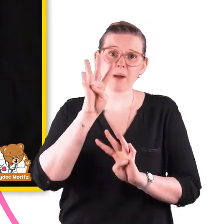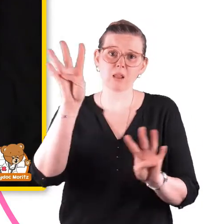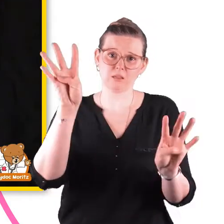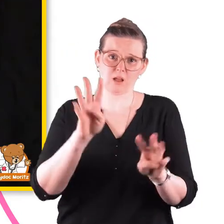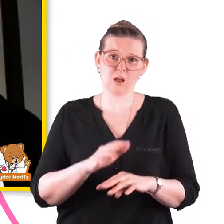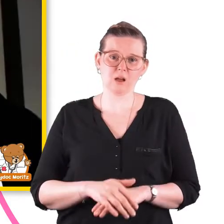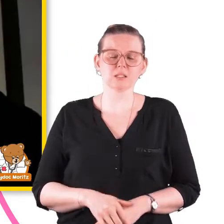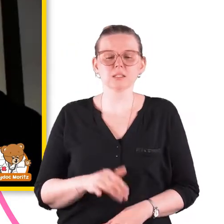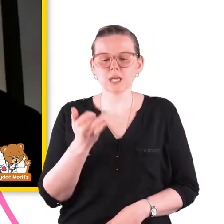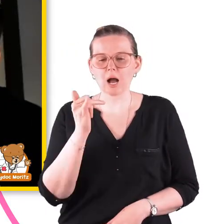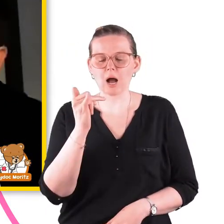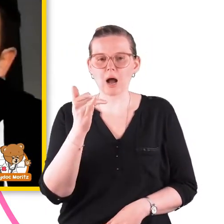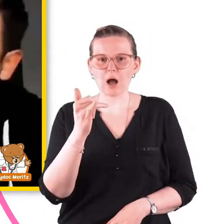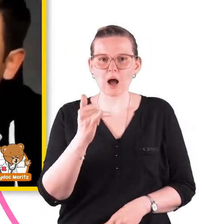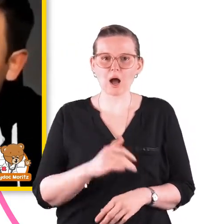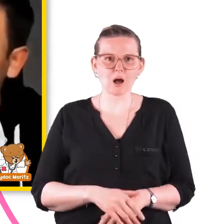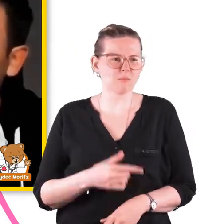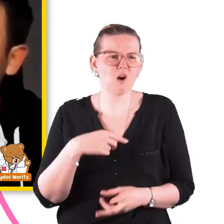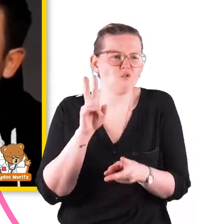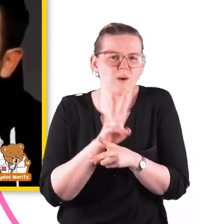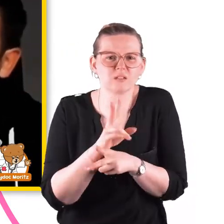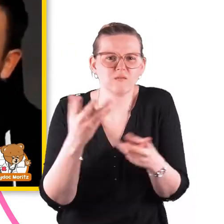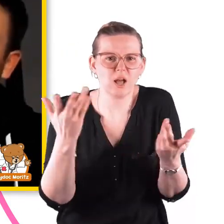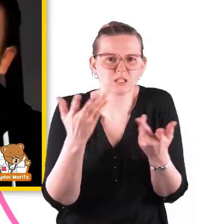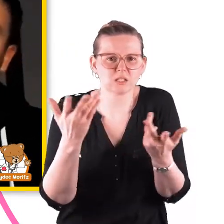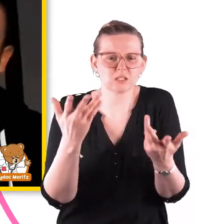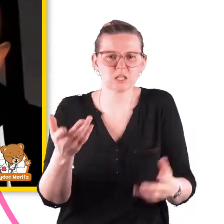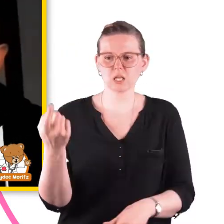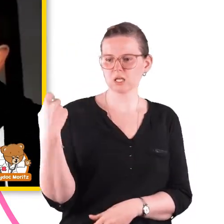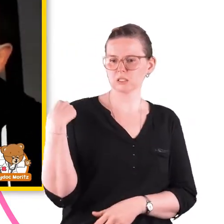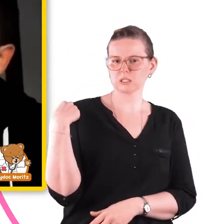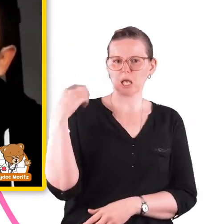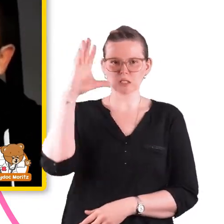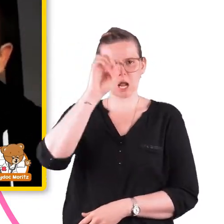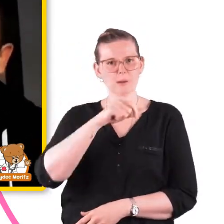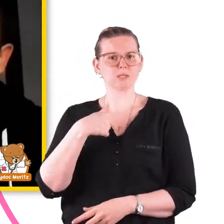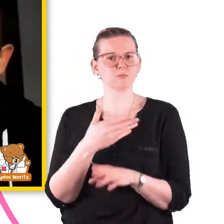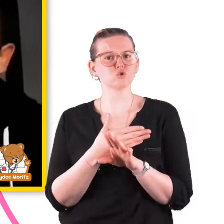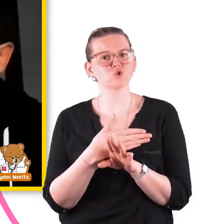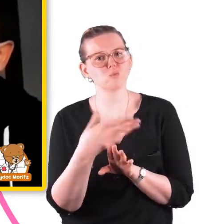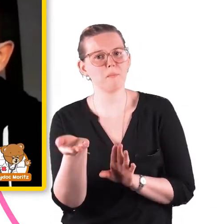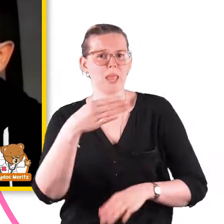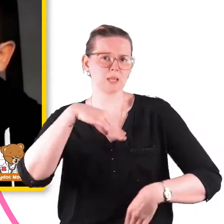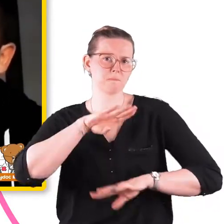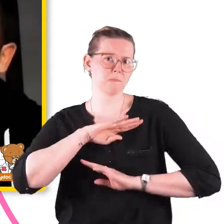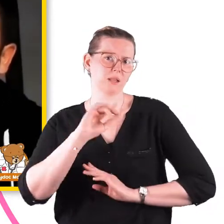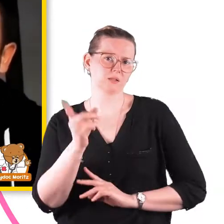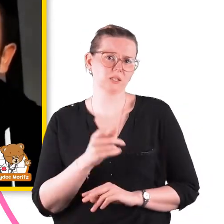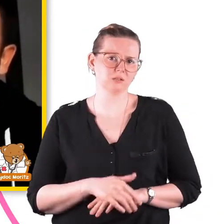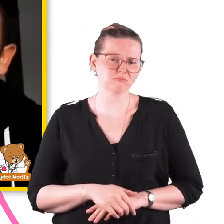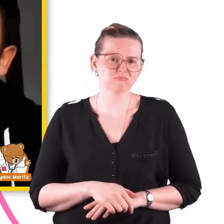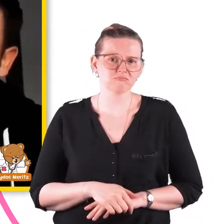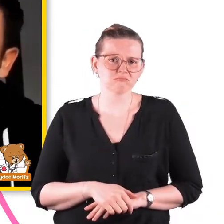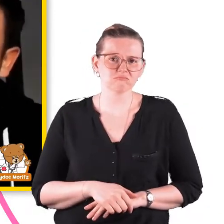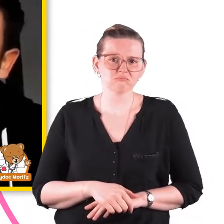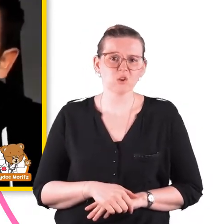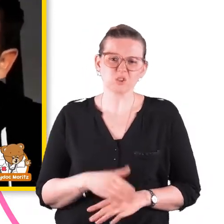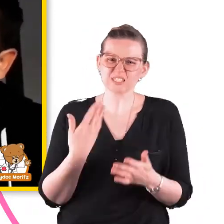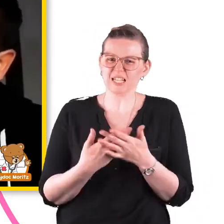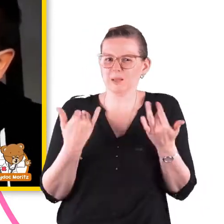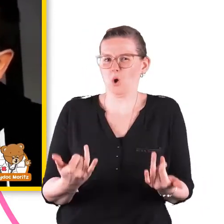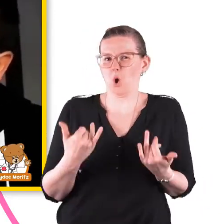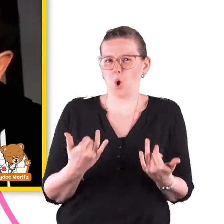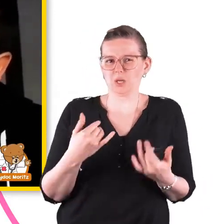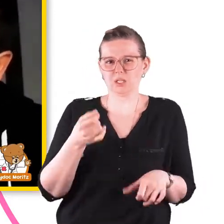Amanda. Ja, auf was soll ich denn aufpassen? Es ist gestern Abend einfach ein kleines bisschen später geworden und darum bin ich heute